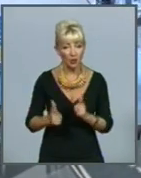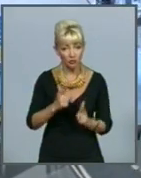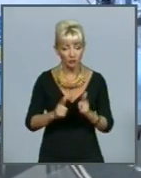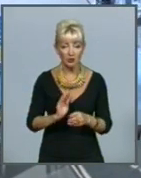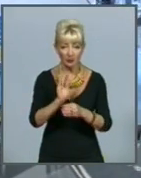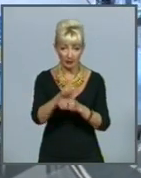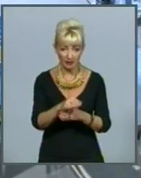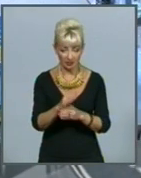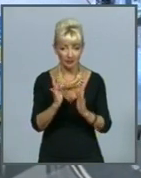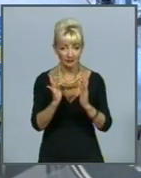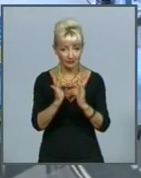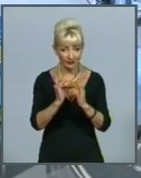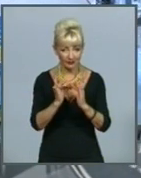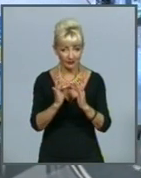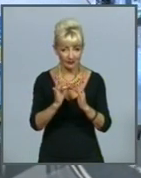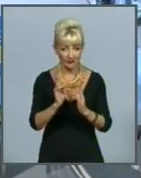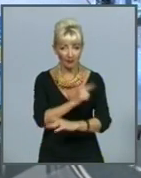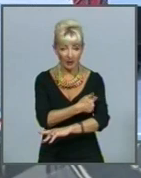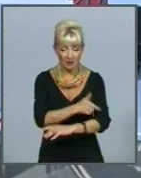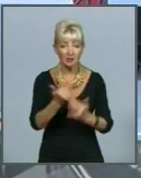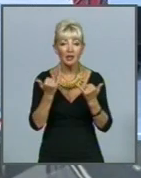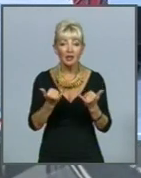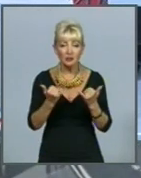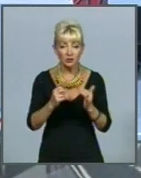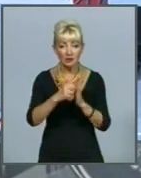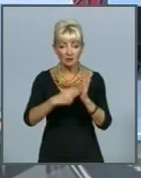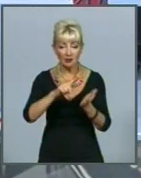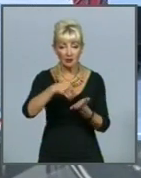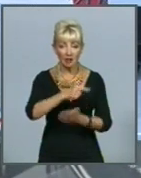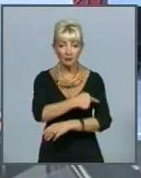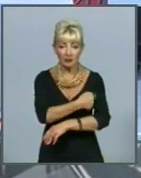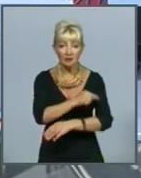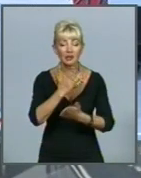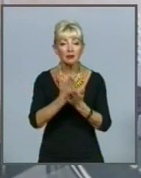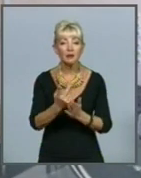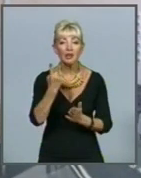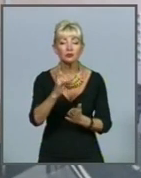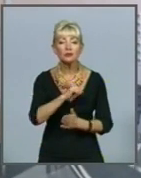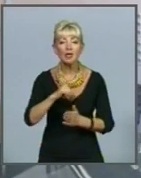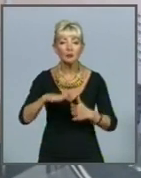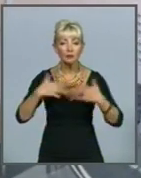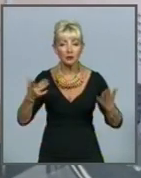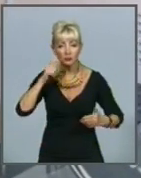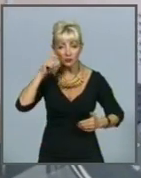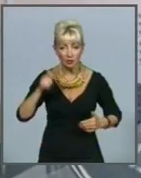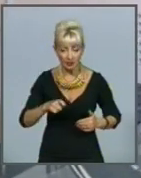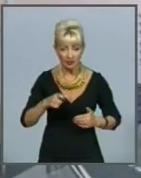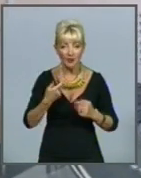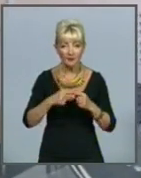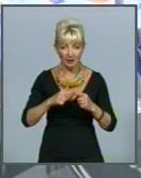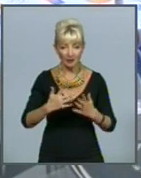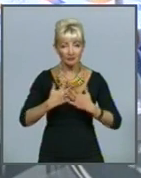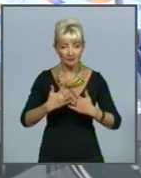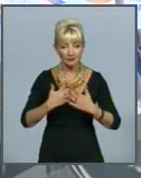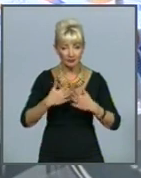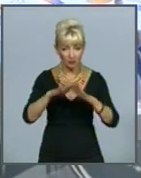ліжка. Зараз 17-та міська лікарня має в наявності одну з найбільших в Україні кисневих бочок із місячним